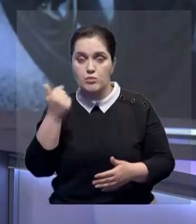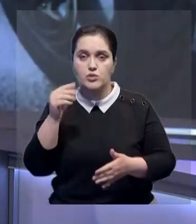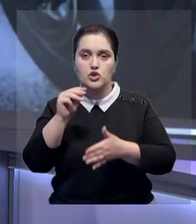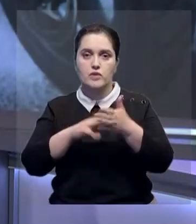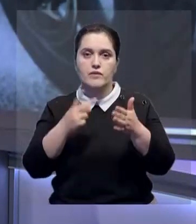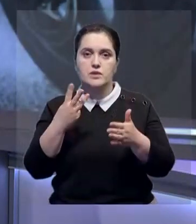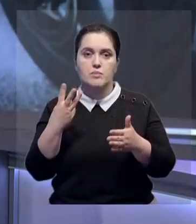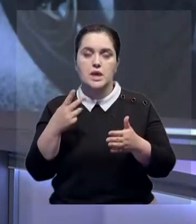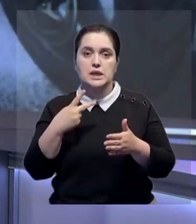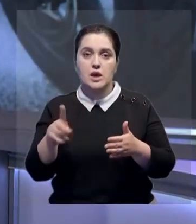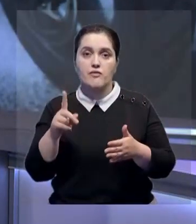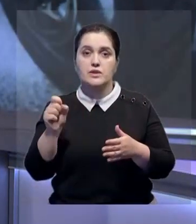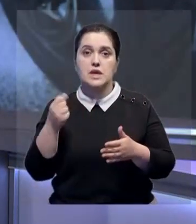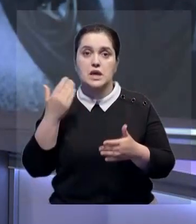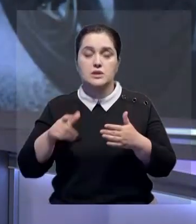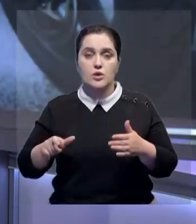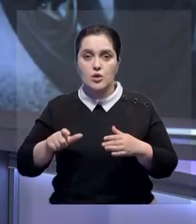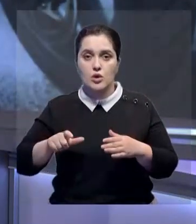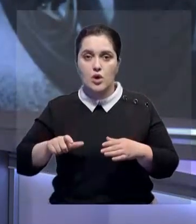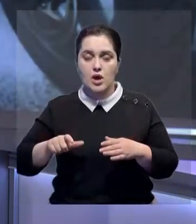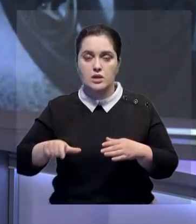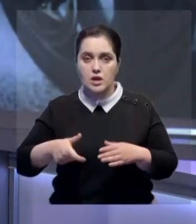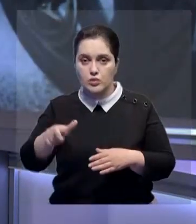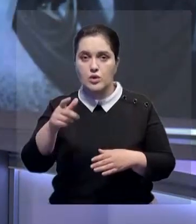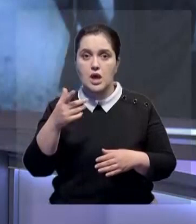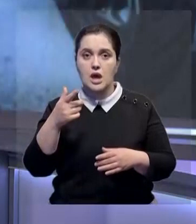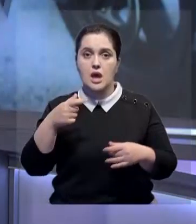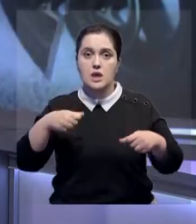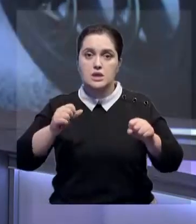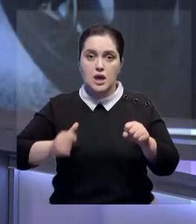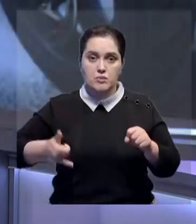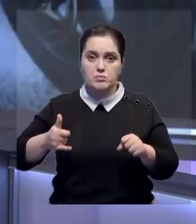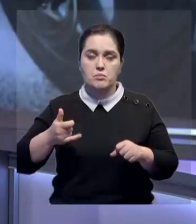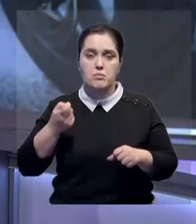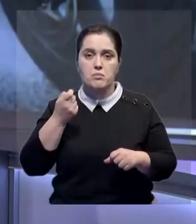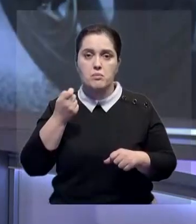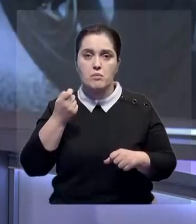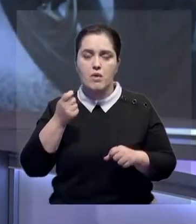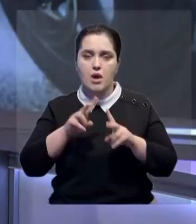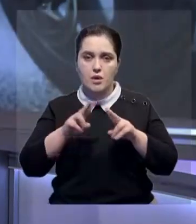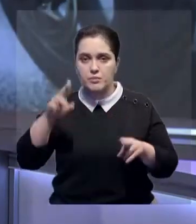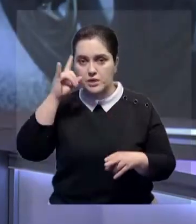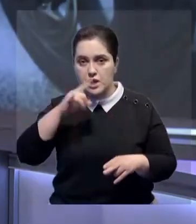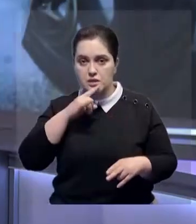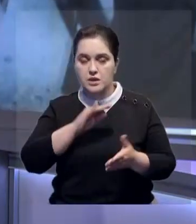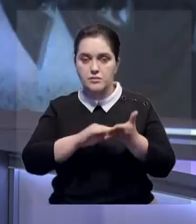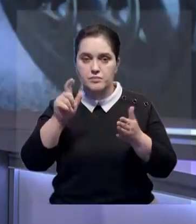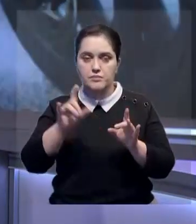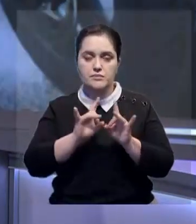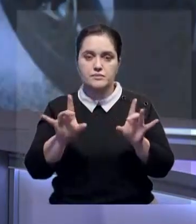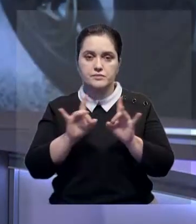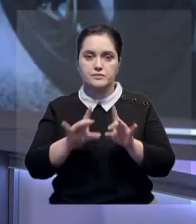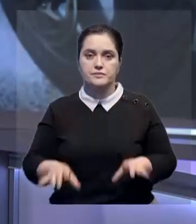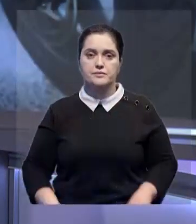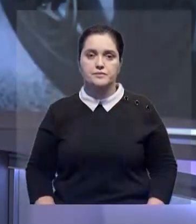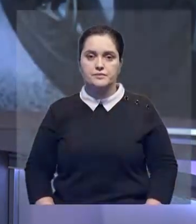же наказание за езду по тротуарам. Но аварии с участием самокатчиков там происходят не меньше, чем в Казахстане. Шолпан